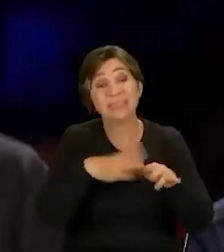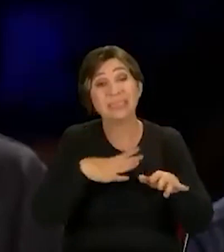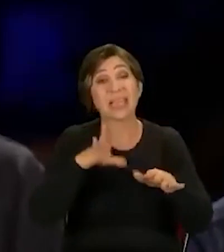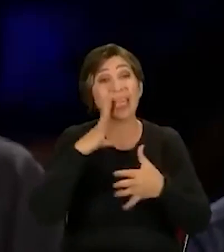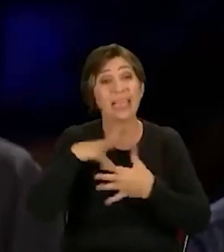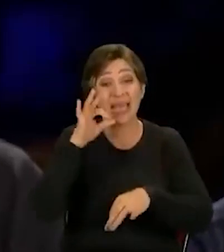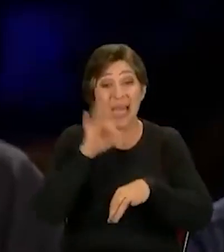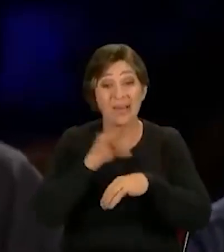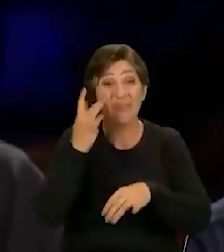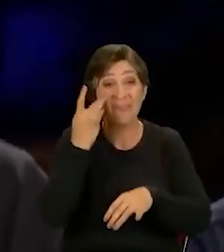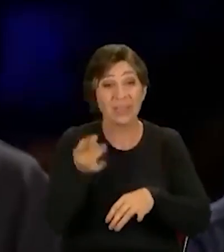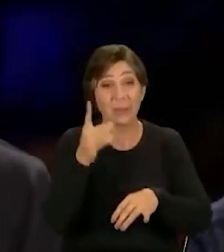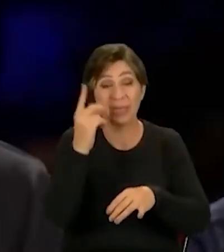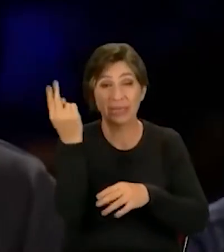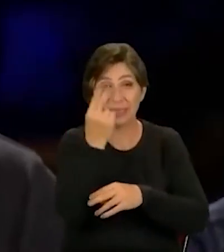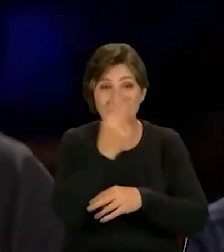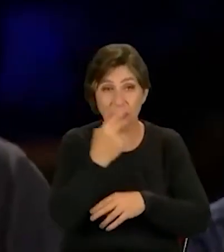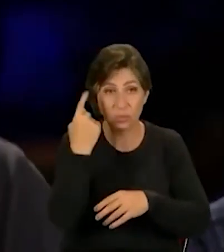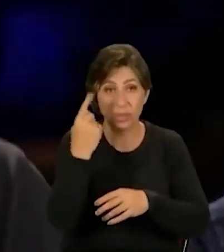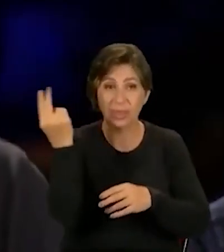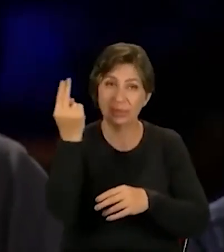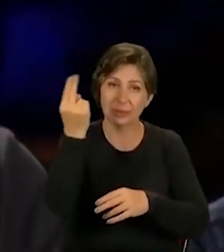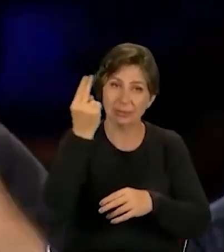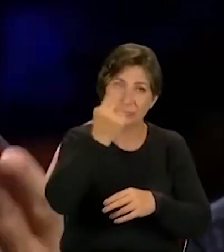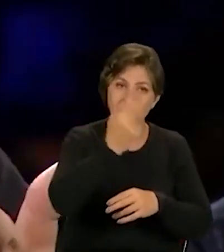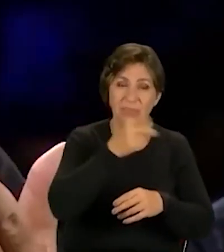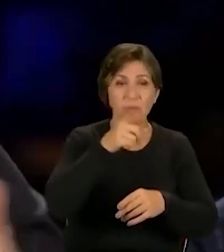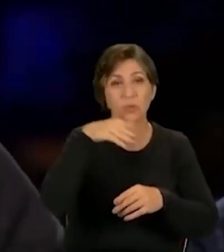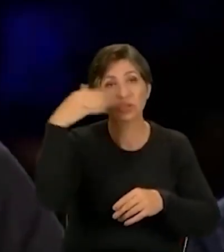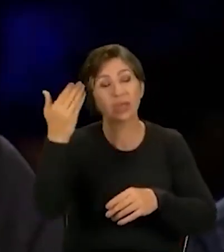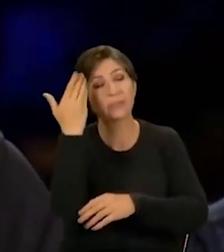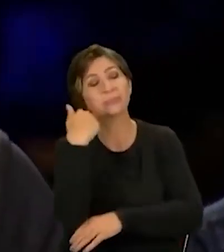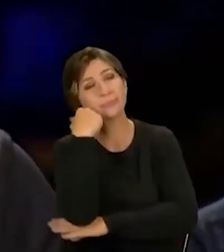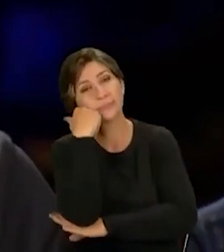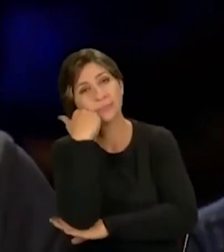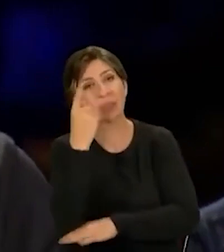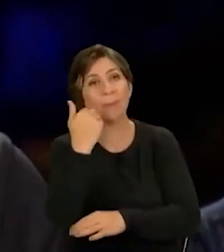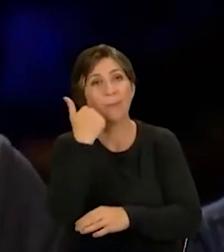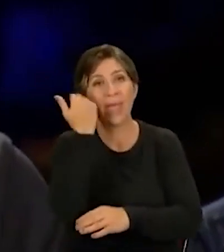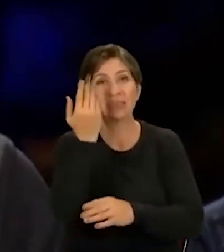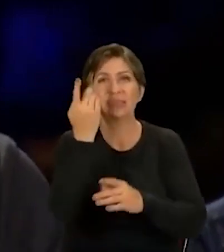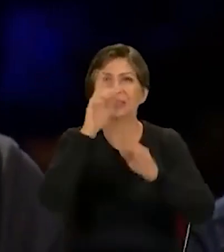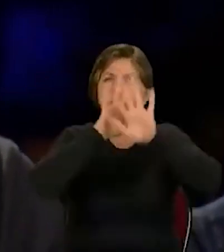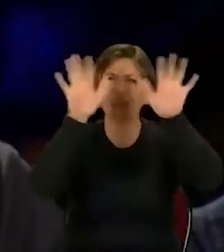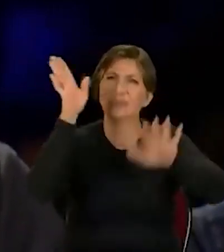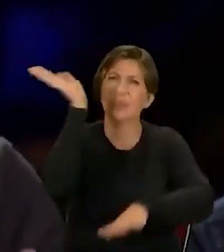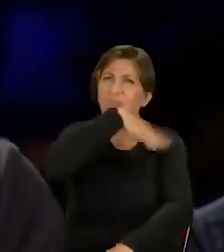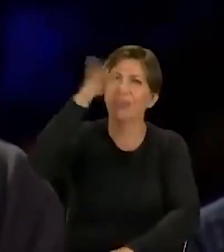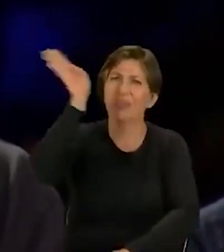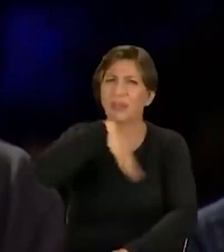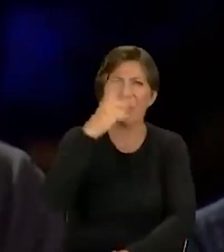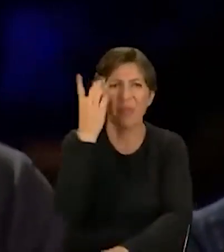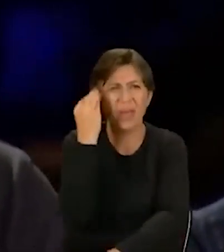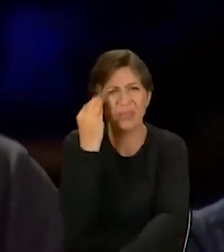İnsanın an farkındalığı şöyle bir şey. Bir ressam düşünün, resim yapıyor. Siz onu dışarıdan izlerken bir beyaz bir zemine bir şeyler sürdüğünü görüyorsunuz ama